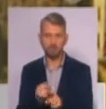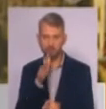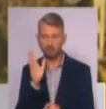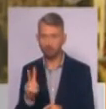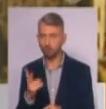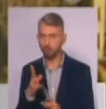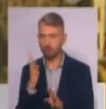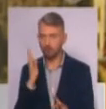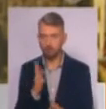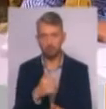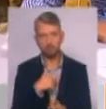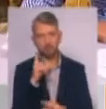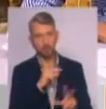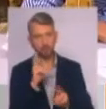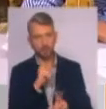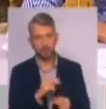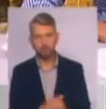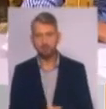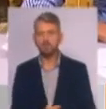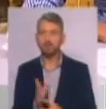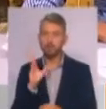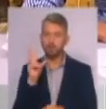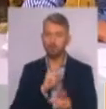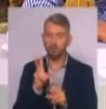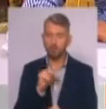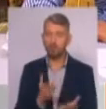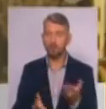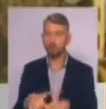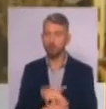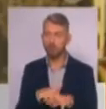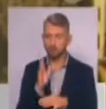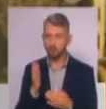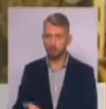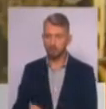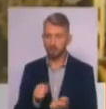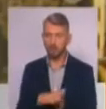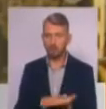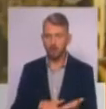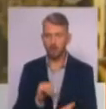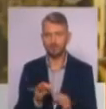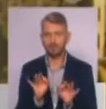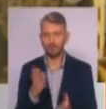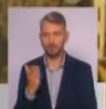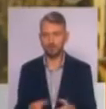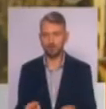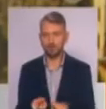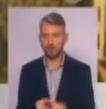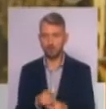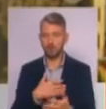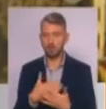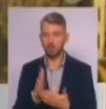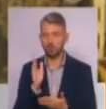друга черга. Маю надію. Так, ну будемо сподіватися. Якщо громадськість буде підтримувати далі, ну і звичайно, якщо таким чином активно